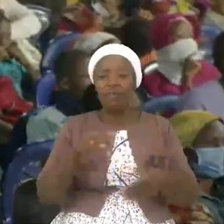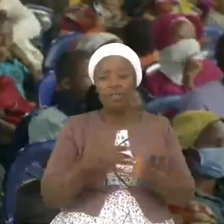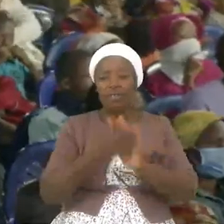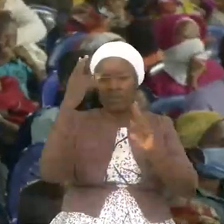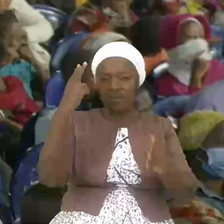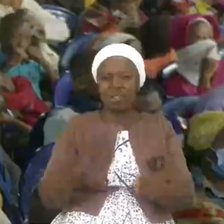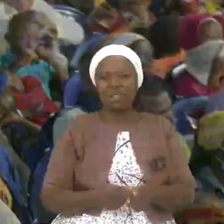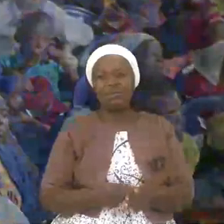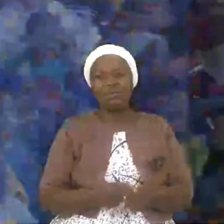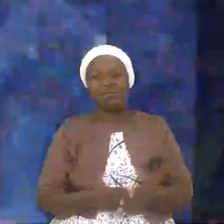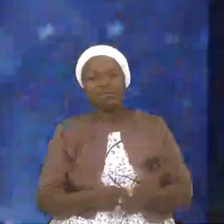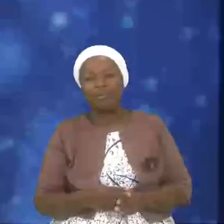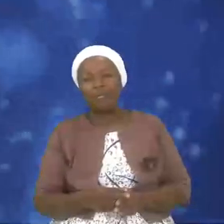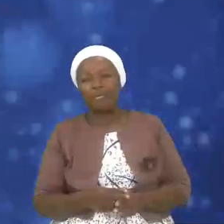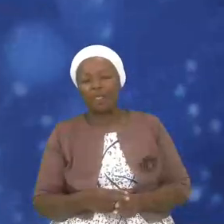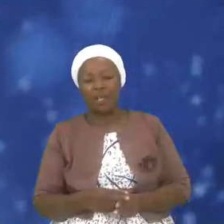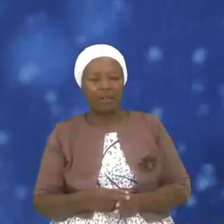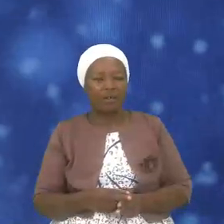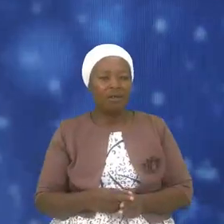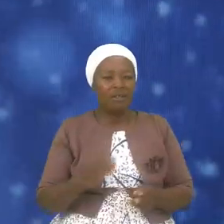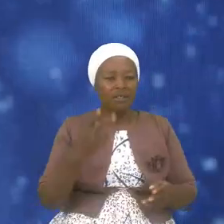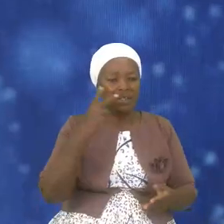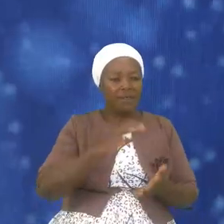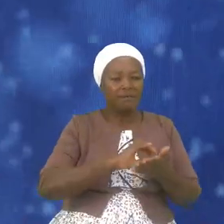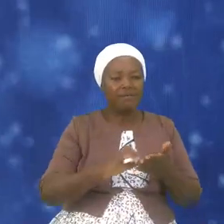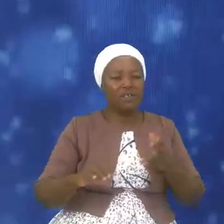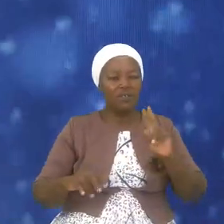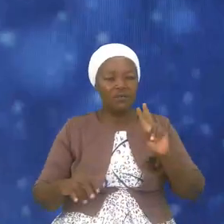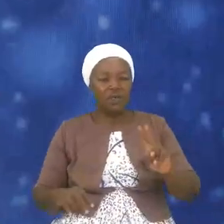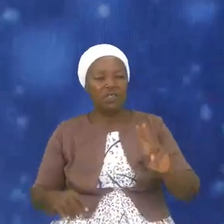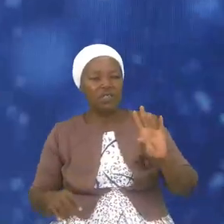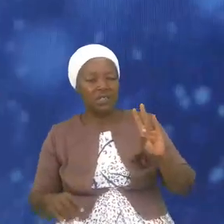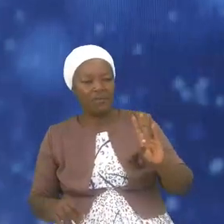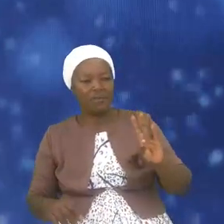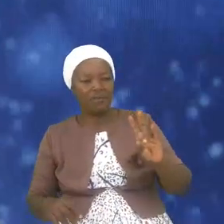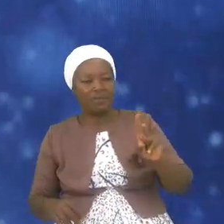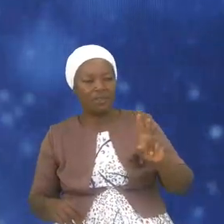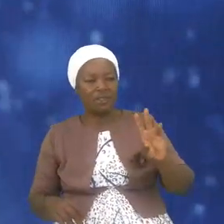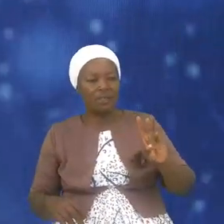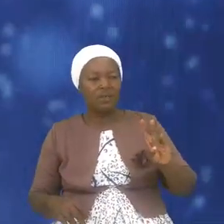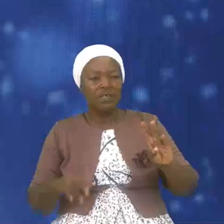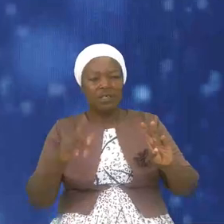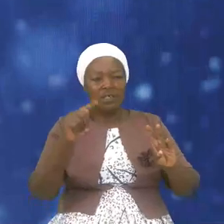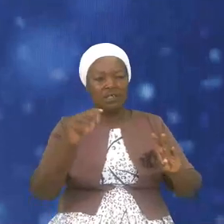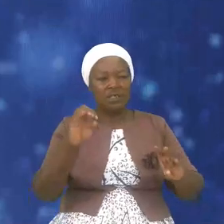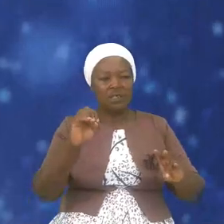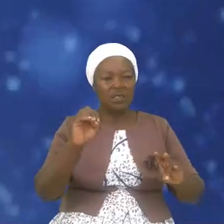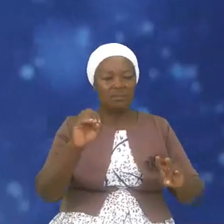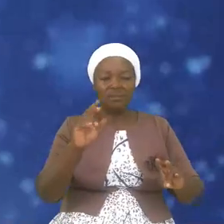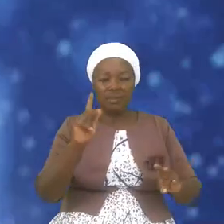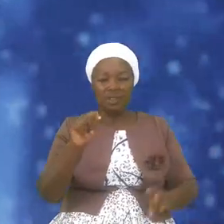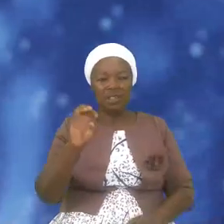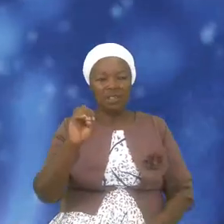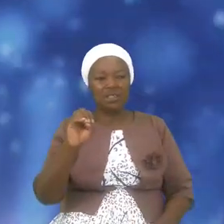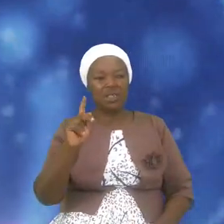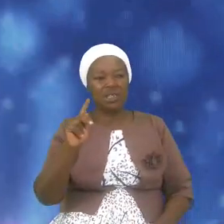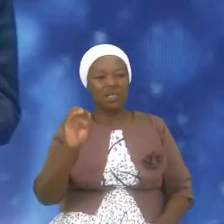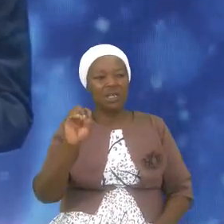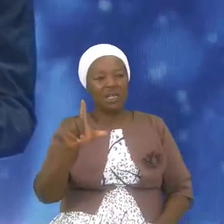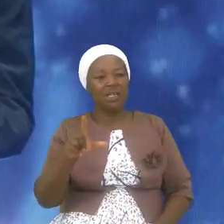de Jésus. Verset 27. Verset 27, pesé. Tu as été